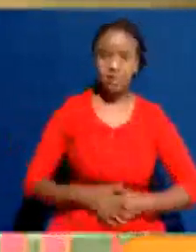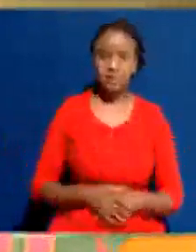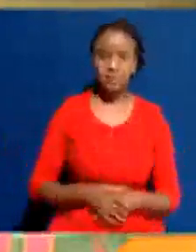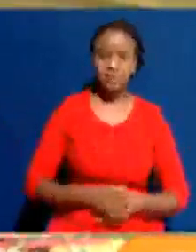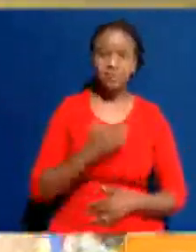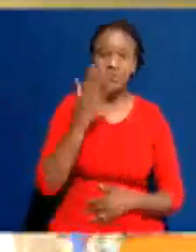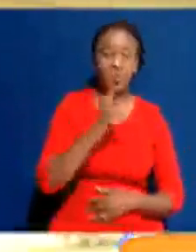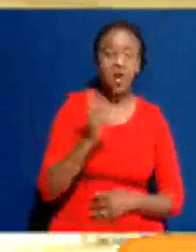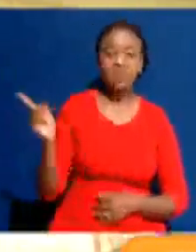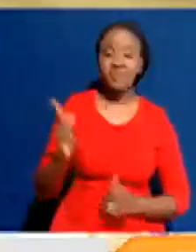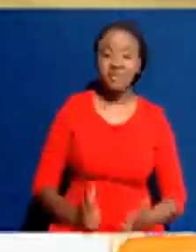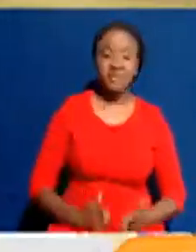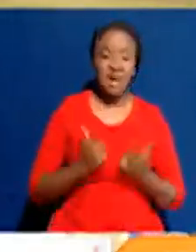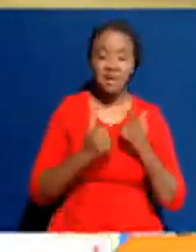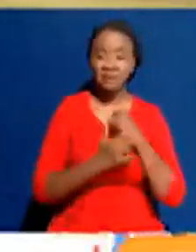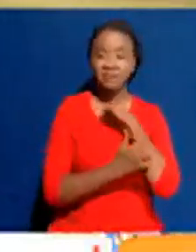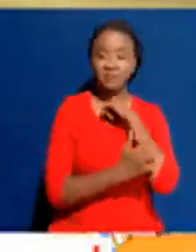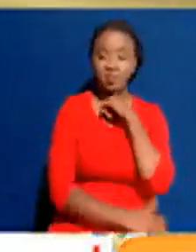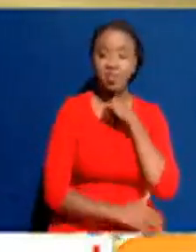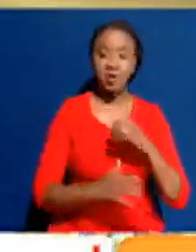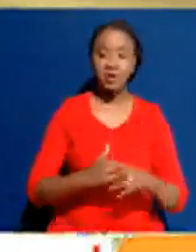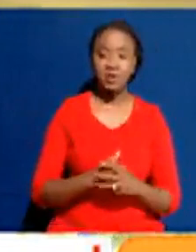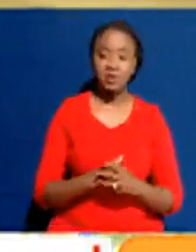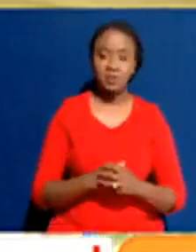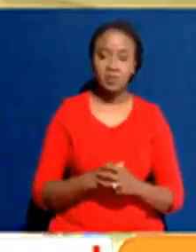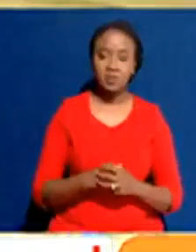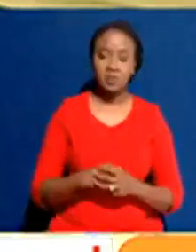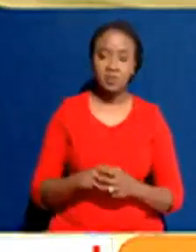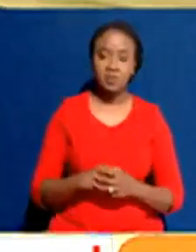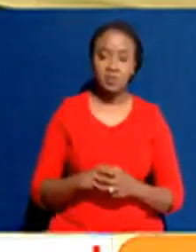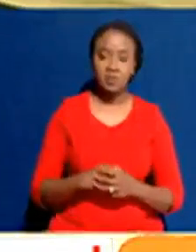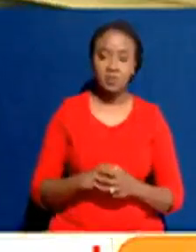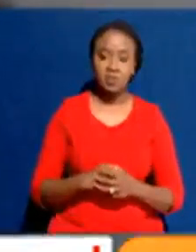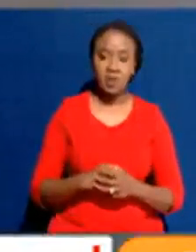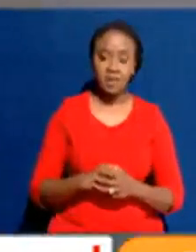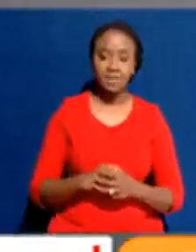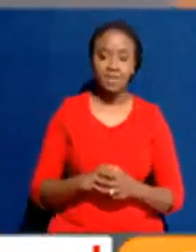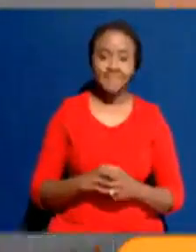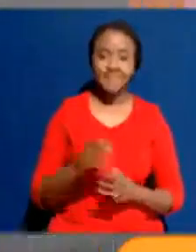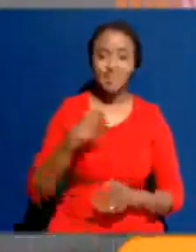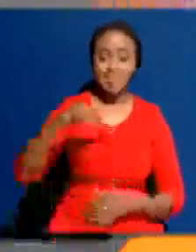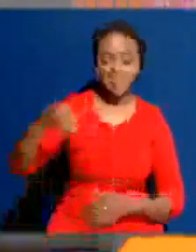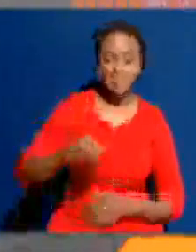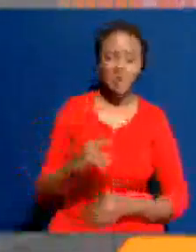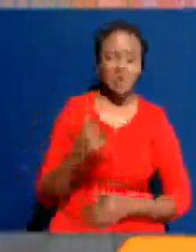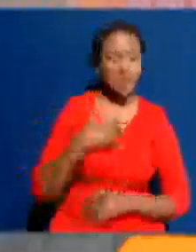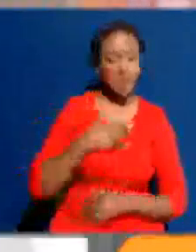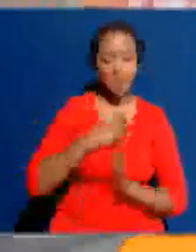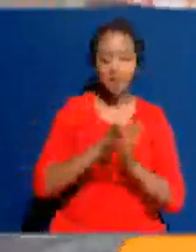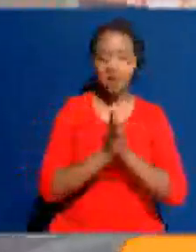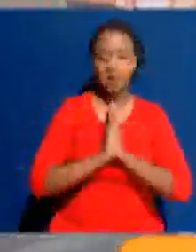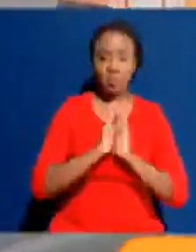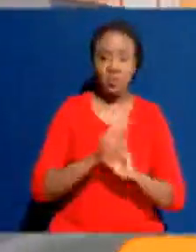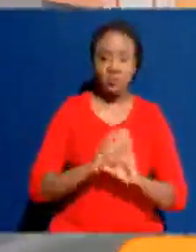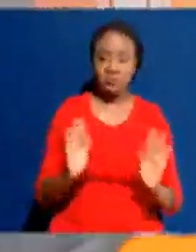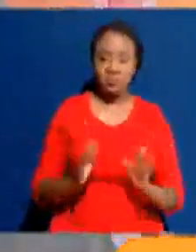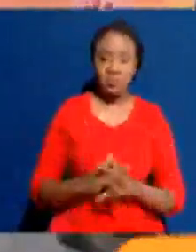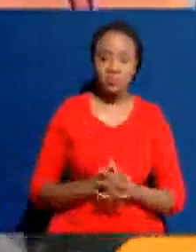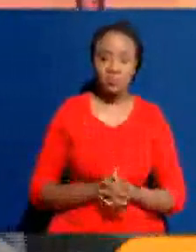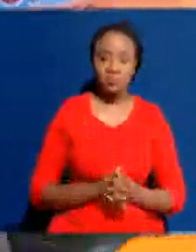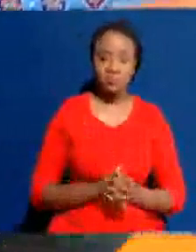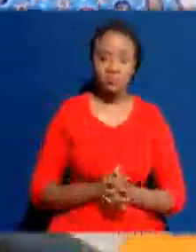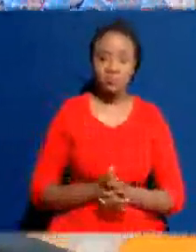hali ya umaskini. Wawape fidia. Watupatie fidia nasi pia. Hiyo ndio ombi letu.